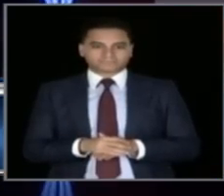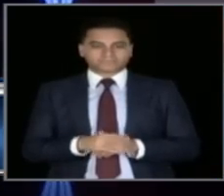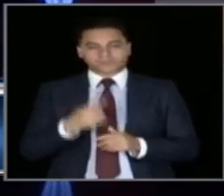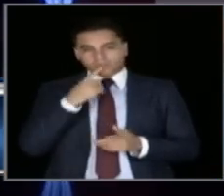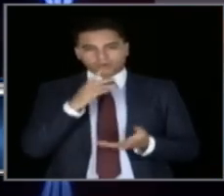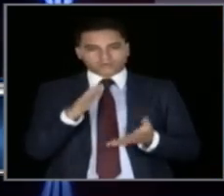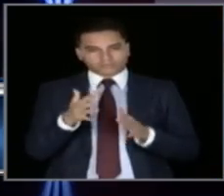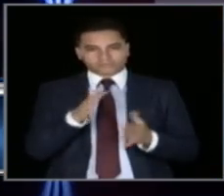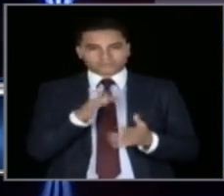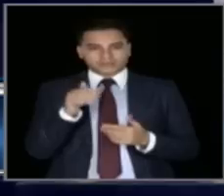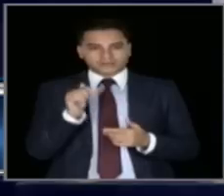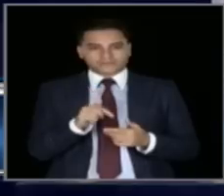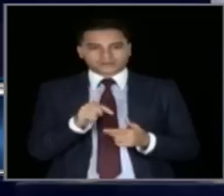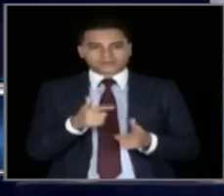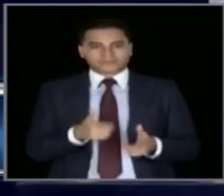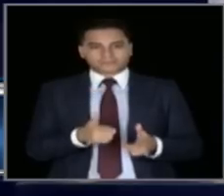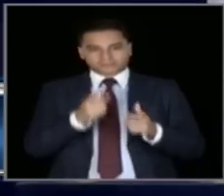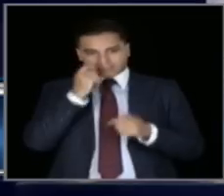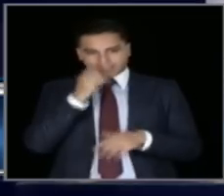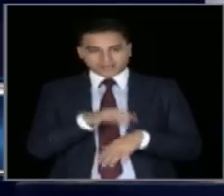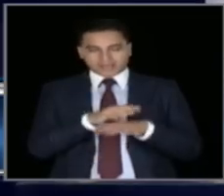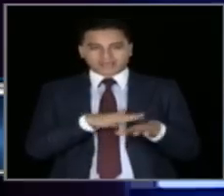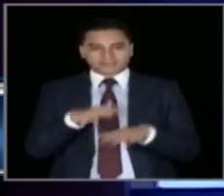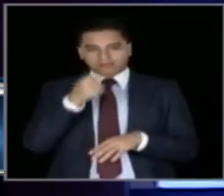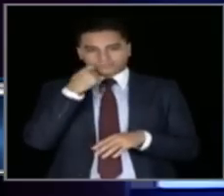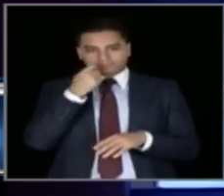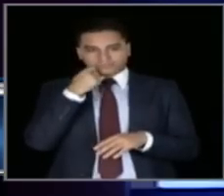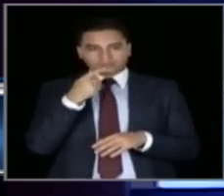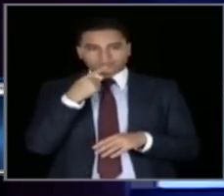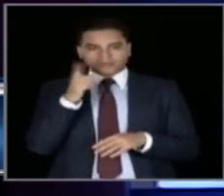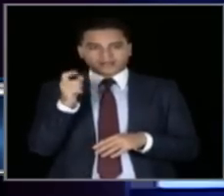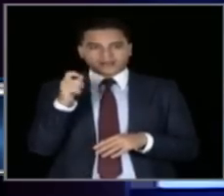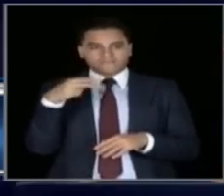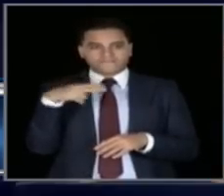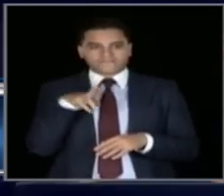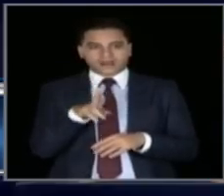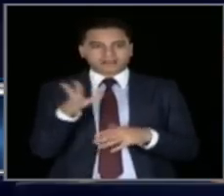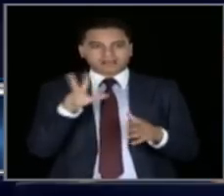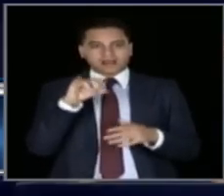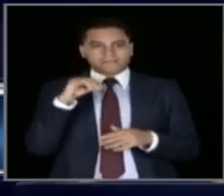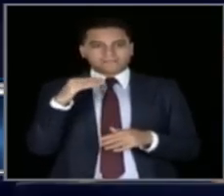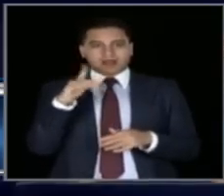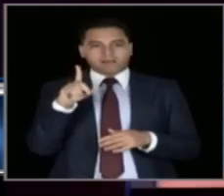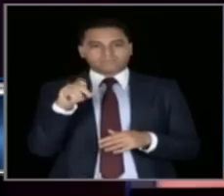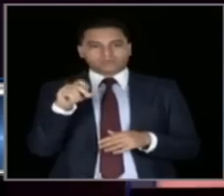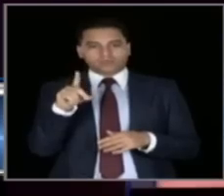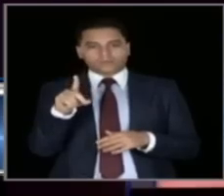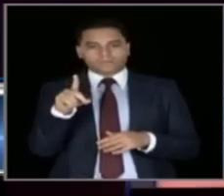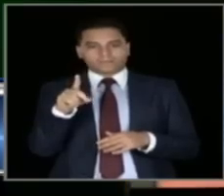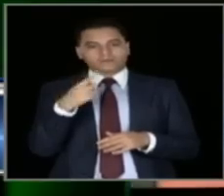يقال ان اللي اغتالته جماعه ارهابيه. رفعت المحجوب. رفعت المحجوب اجابه